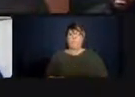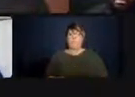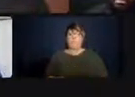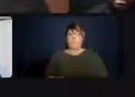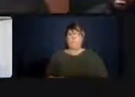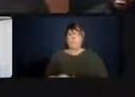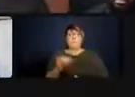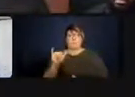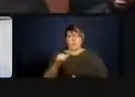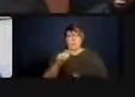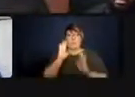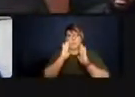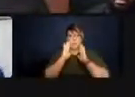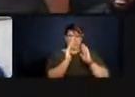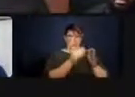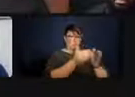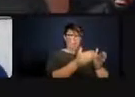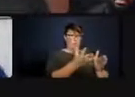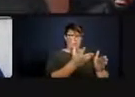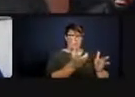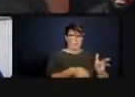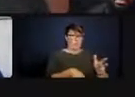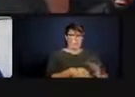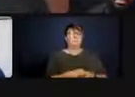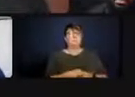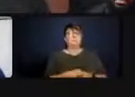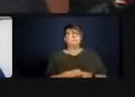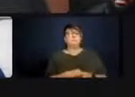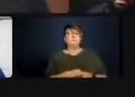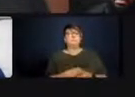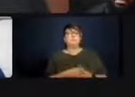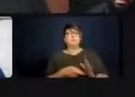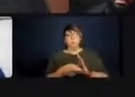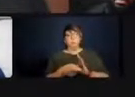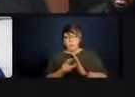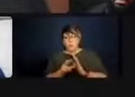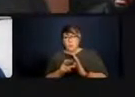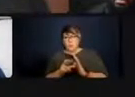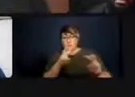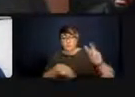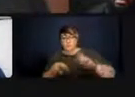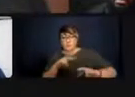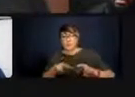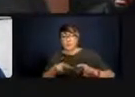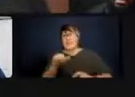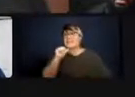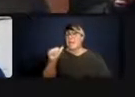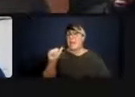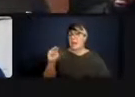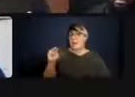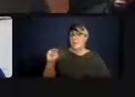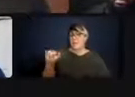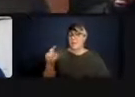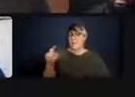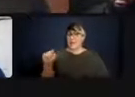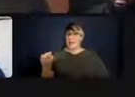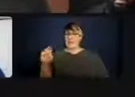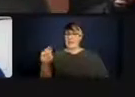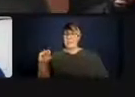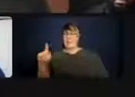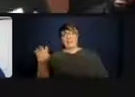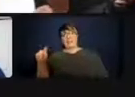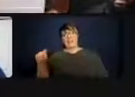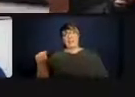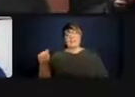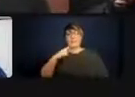2023-2024. Na hii ndiyo mbinu na hatua ambayo tutapiga, na pia tutakuwa tunafanya